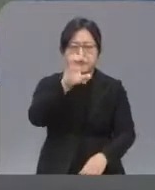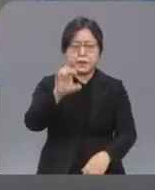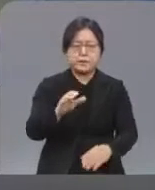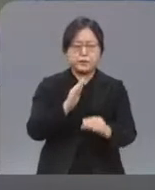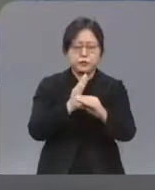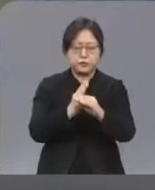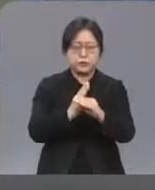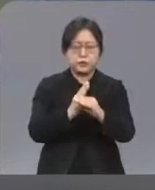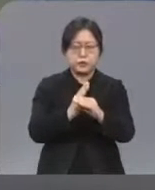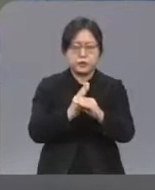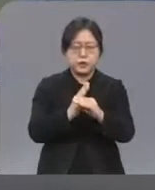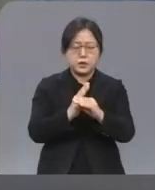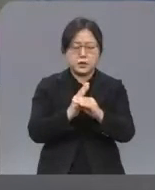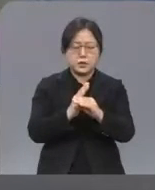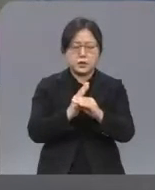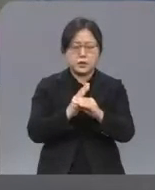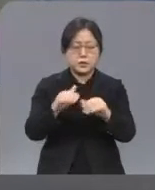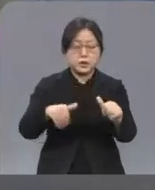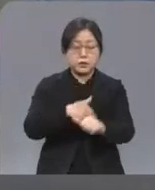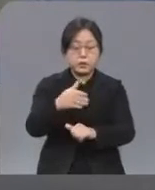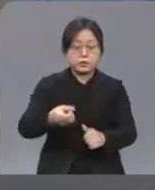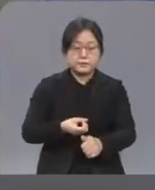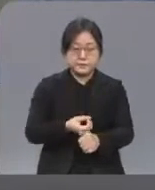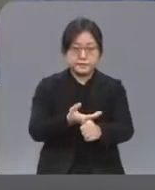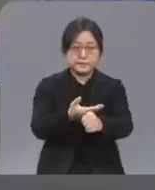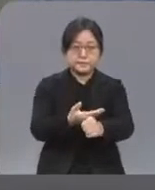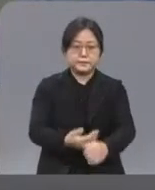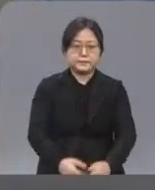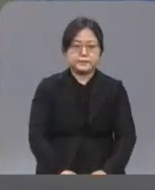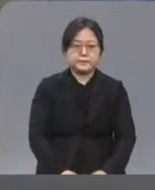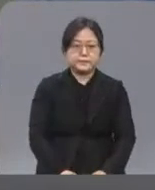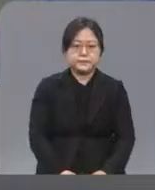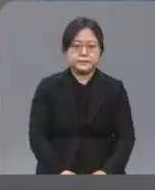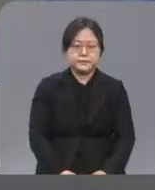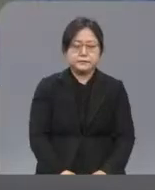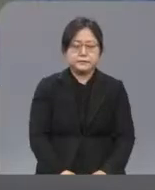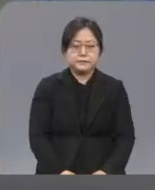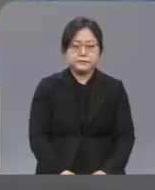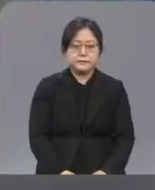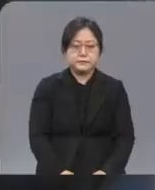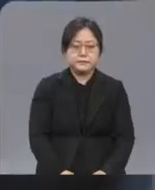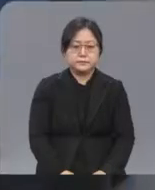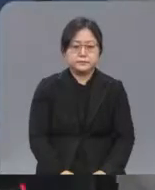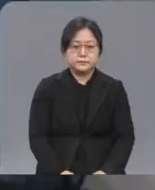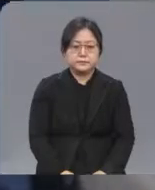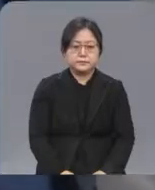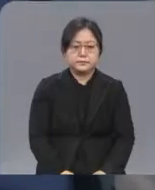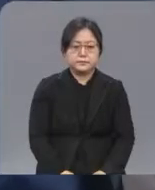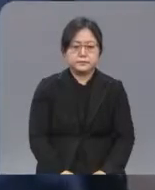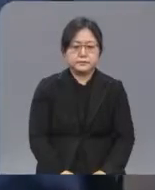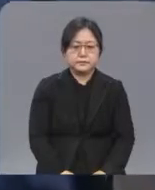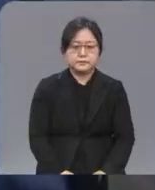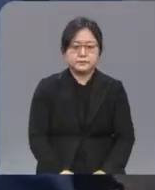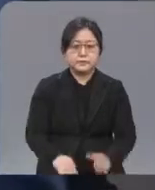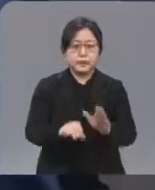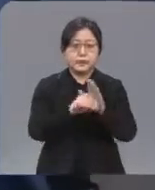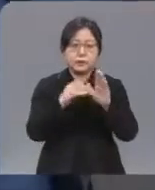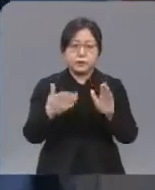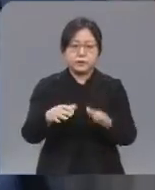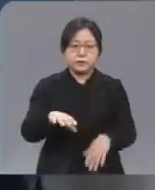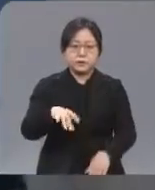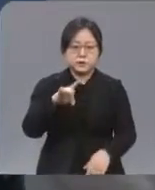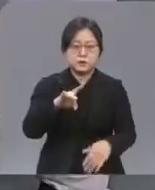있습니다. 이렇게 겉도는 대책을 양창희 기자가 취재했습니다. 코로나19